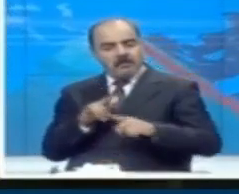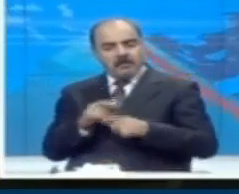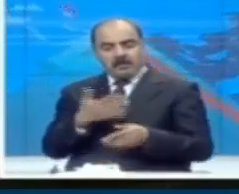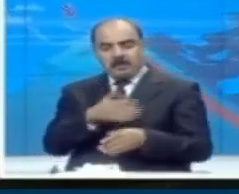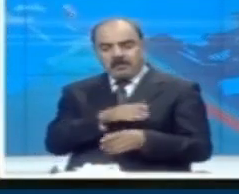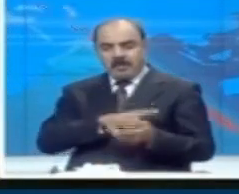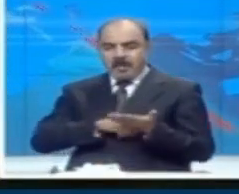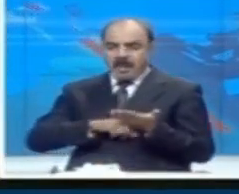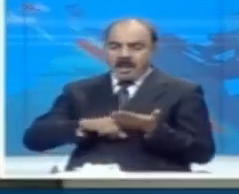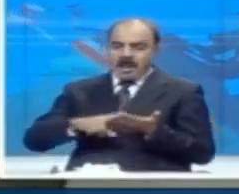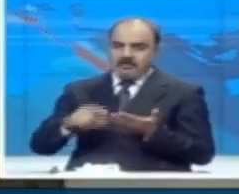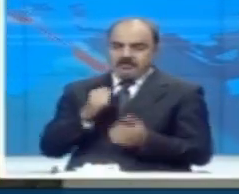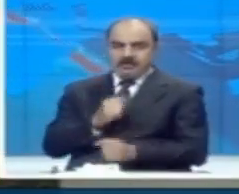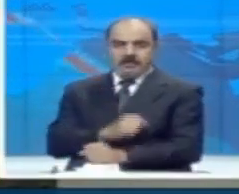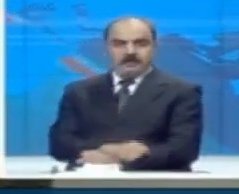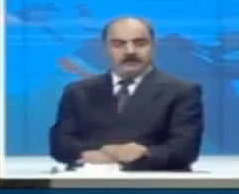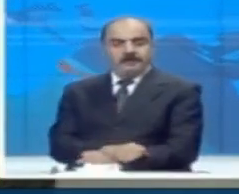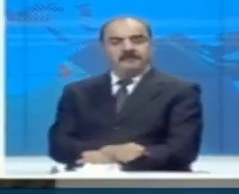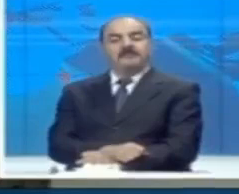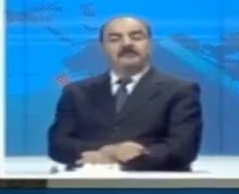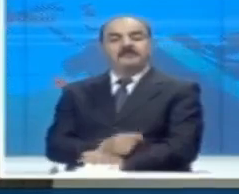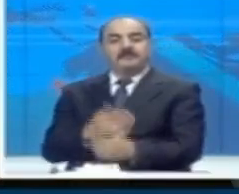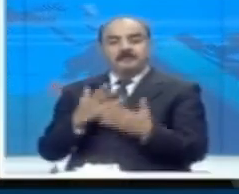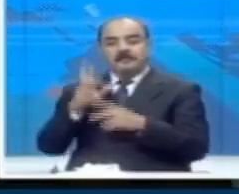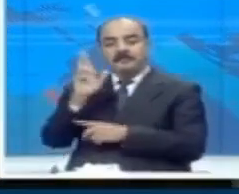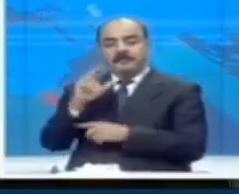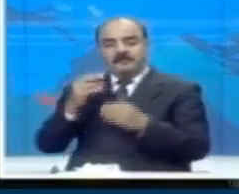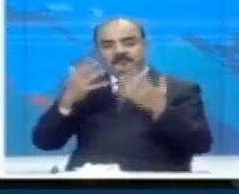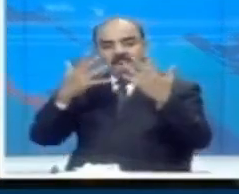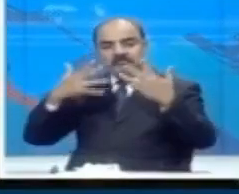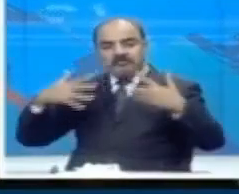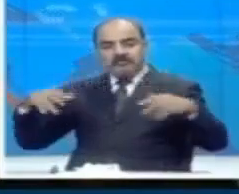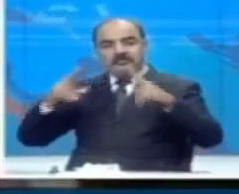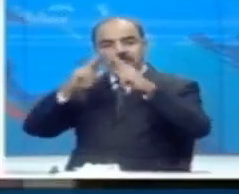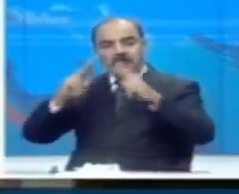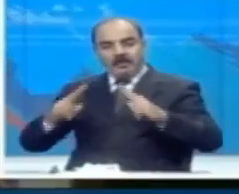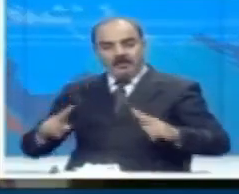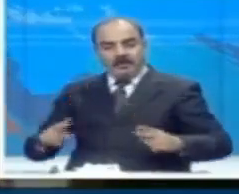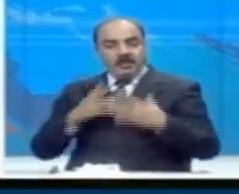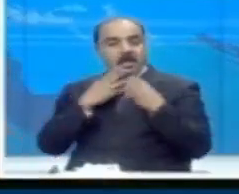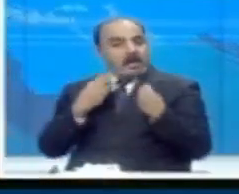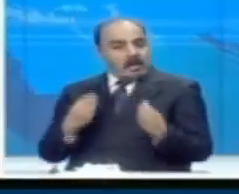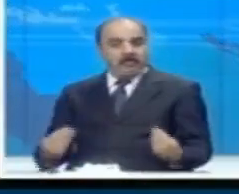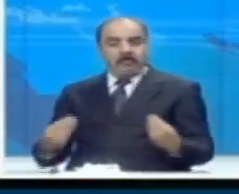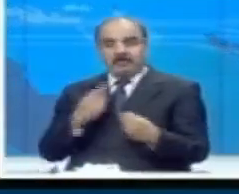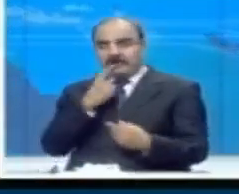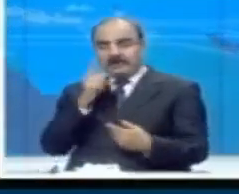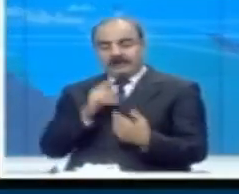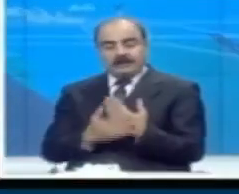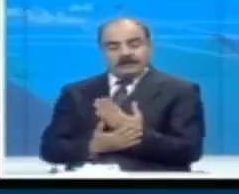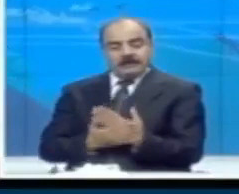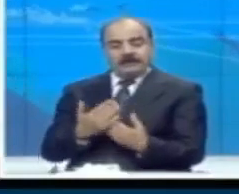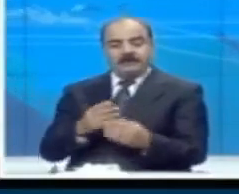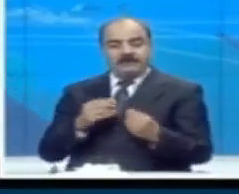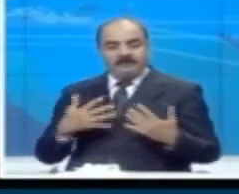لإبادة جماعية. هذا وتجملت الكنيسة بالزينة وشجر الكريسماس لتعلن عن عام ميلادي